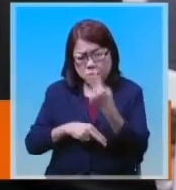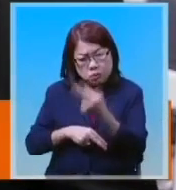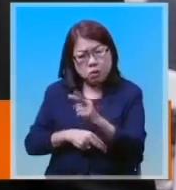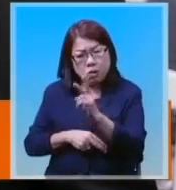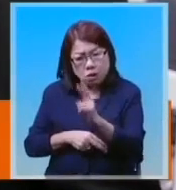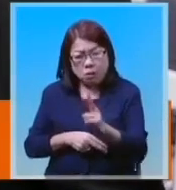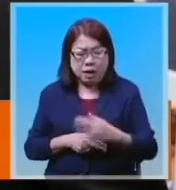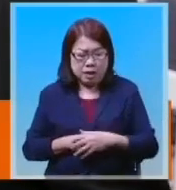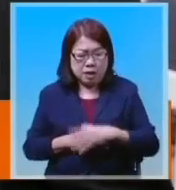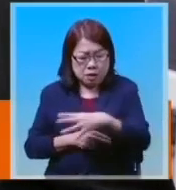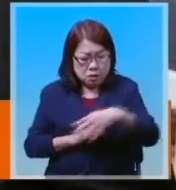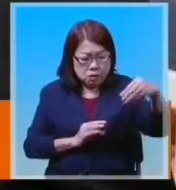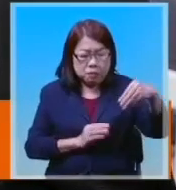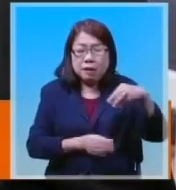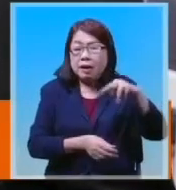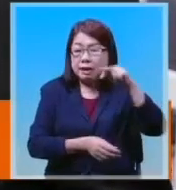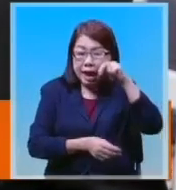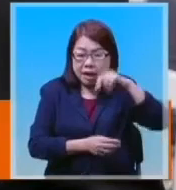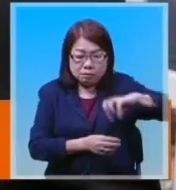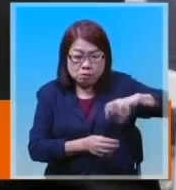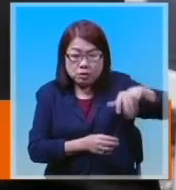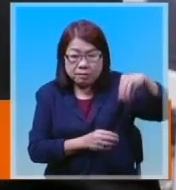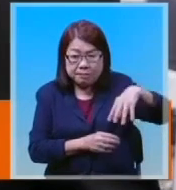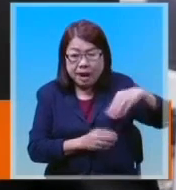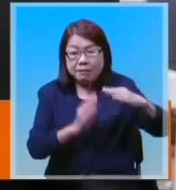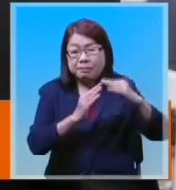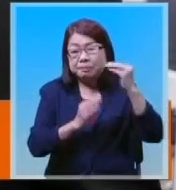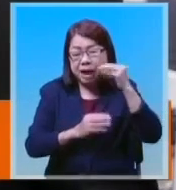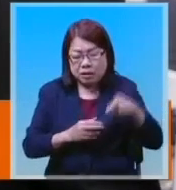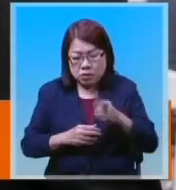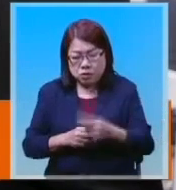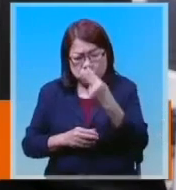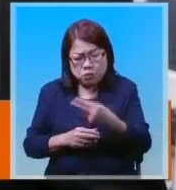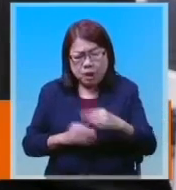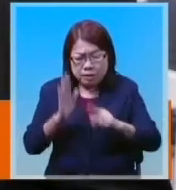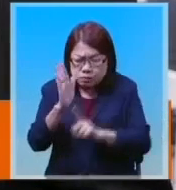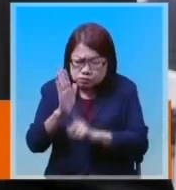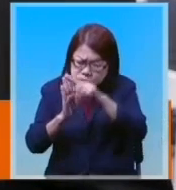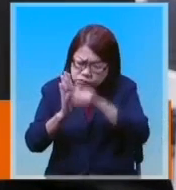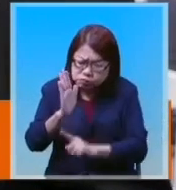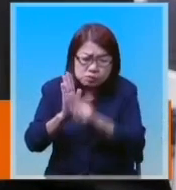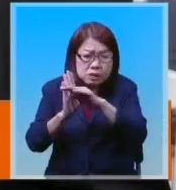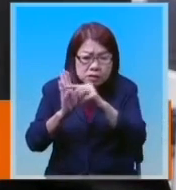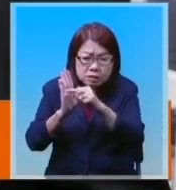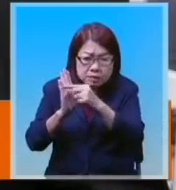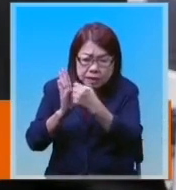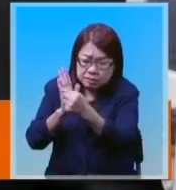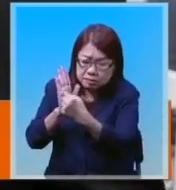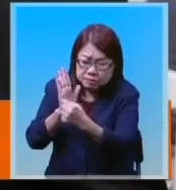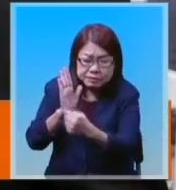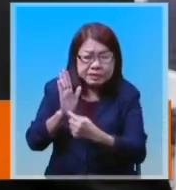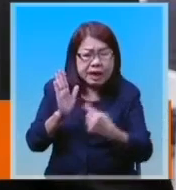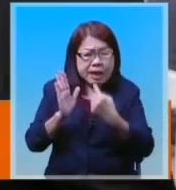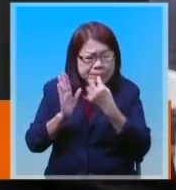ำประปาโดยดูค่าความเค็มที่สถานีสูบน้ำดิบสำแลของเราเป็นหลักนะครับก็จะมีเกณฑ์ที่บอกว่าช่วง